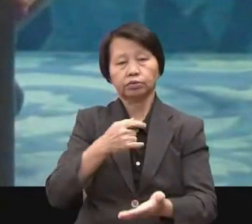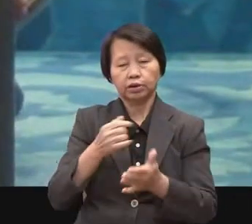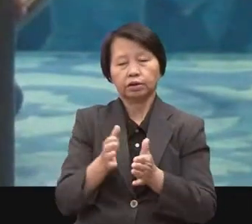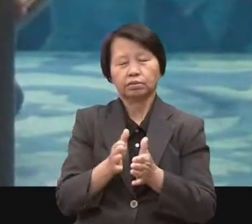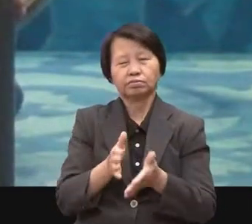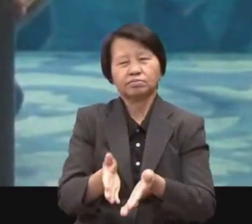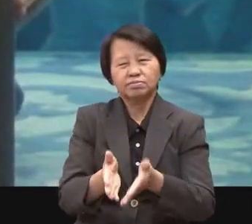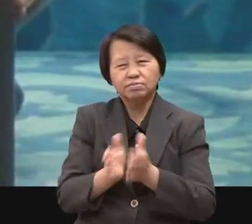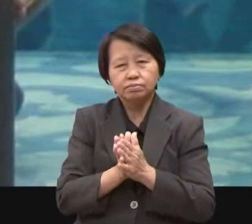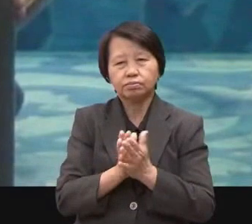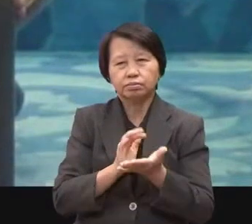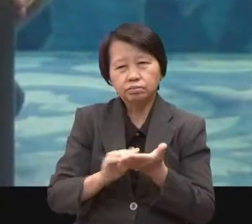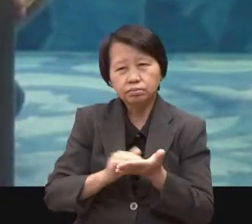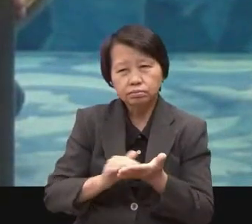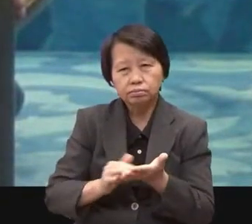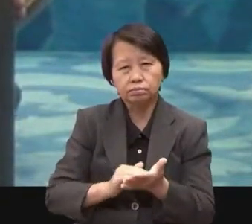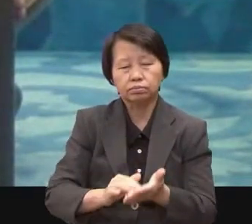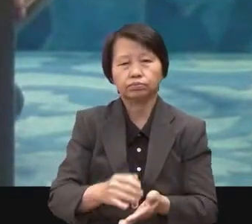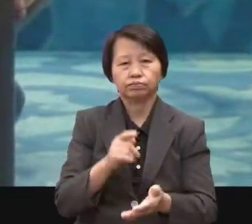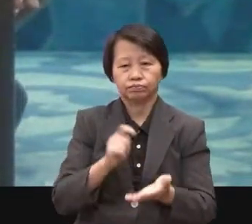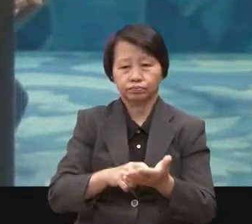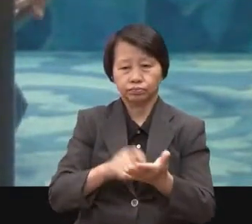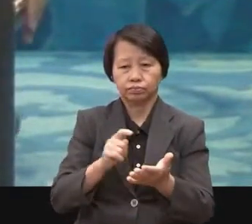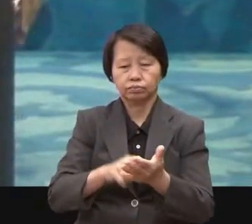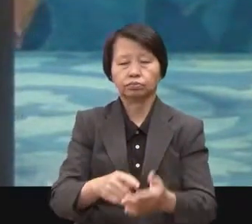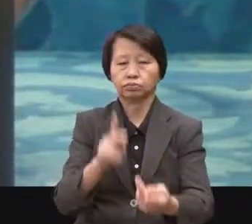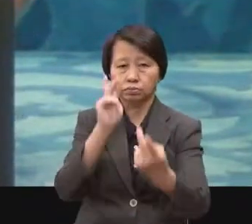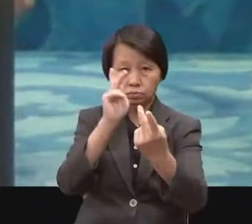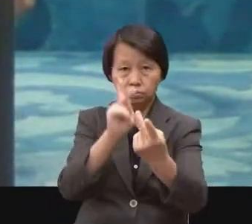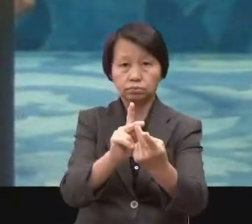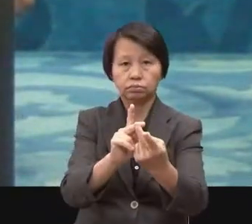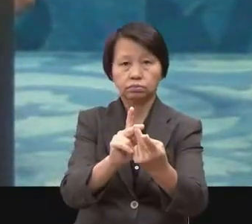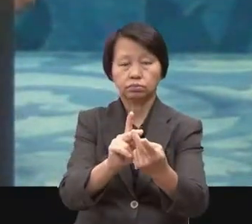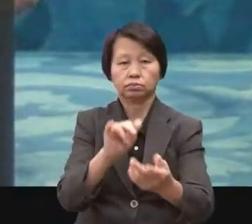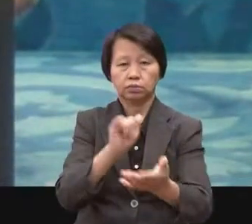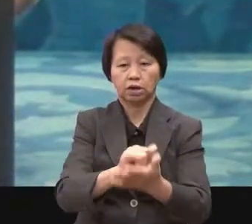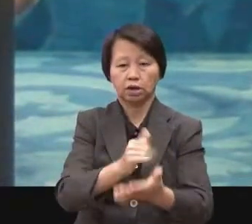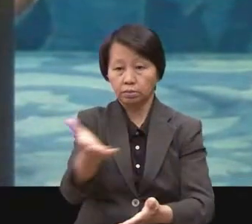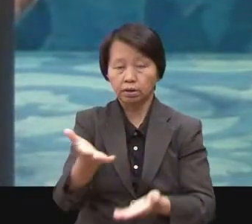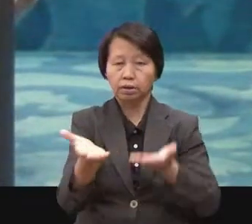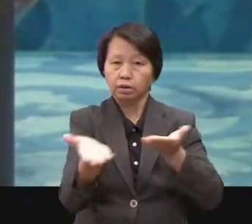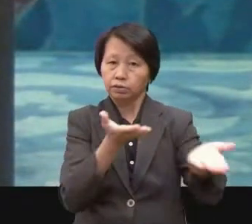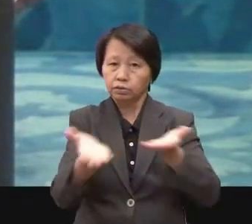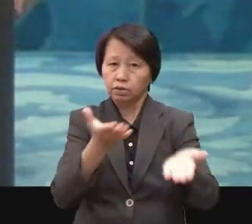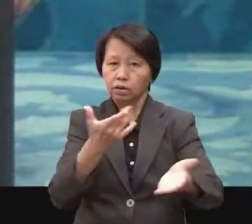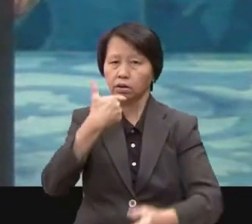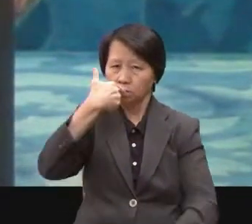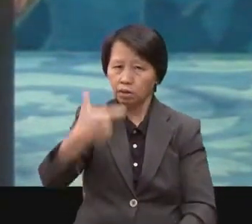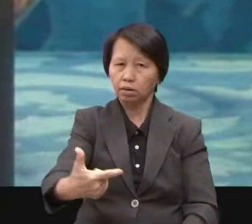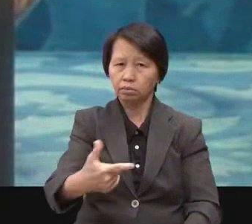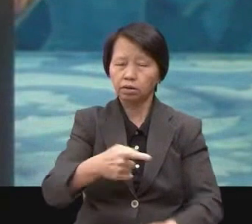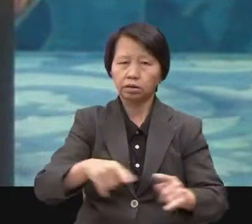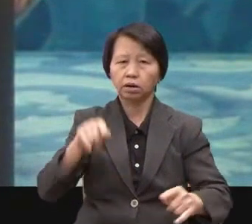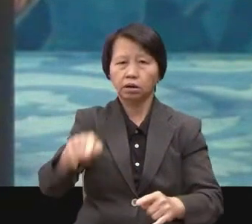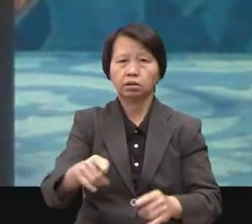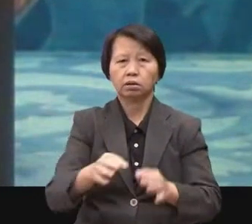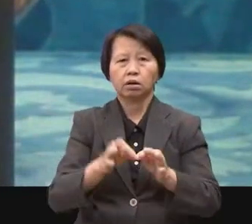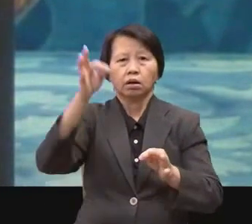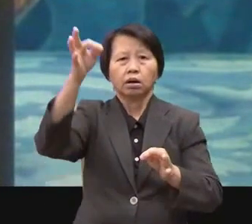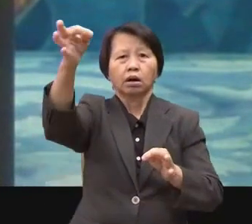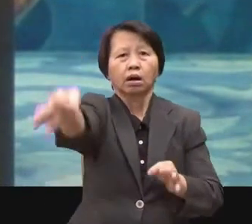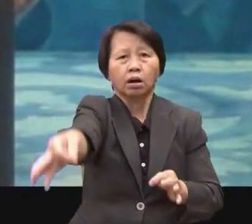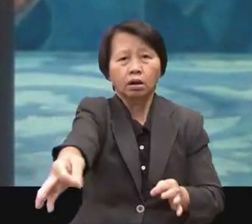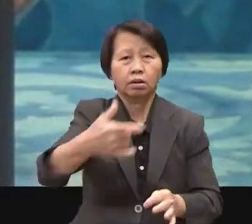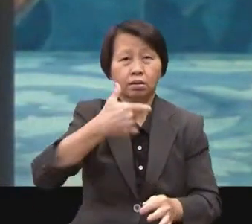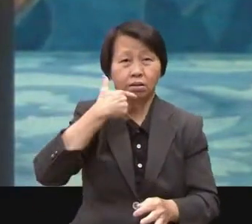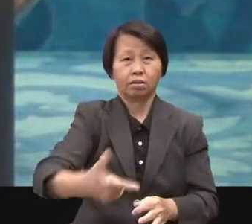sementara tuntutan itu menasabah bahwa mereka berhikmat sekali lama tapi ini tertangguh sekian lama